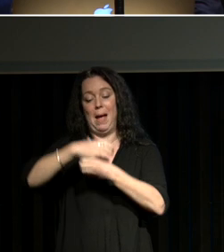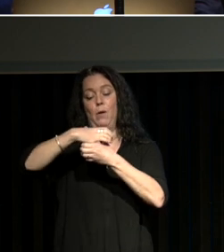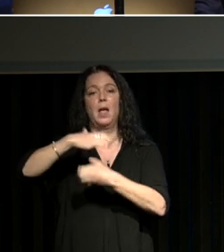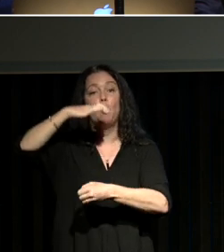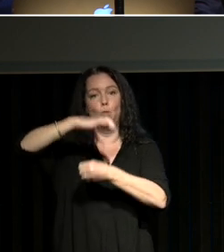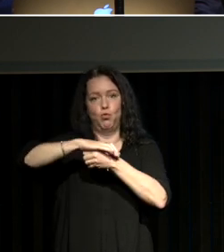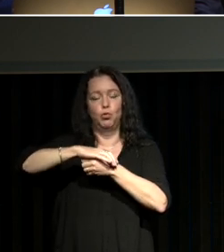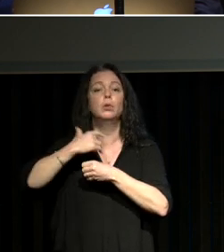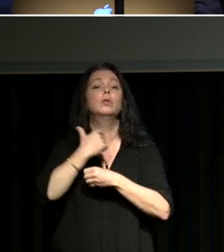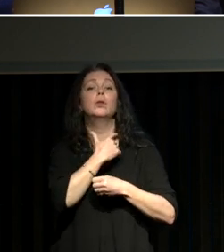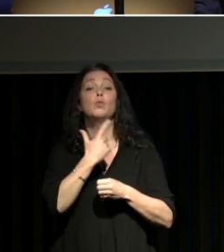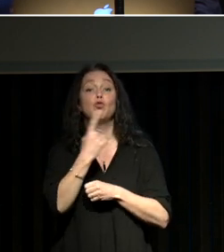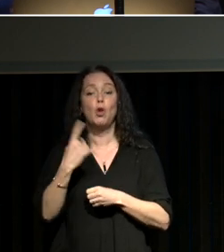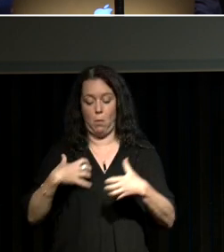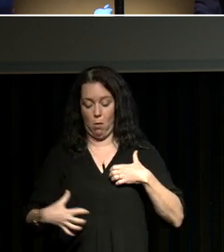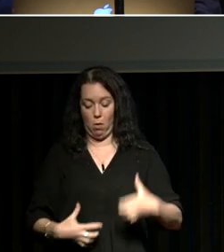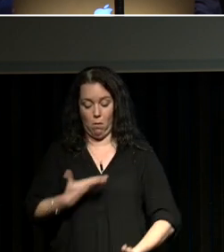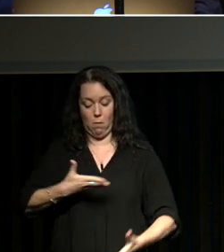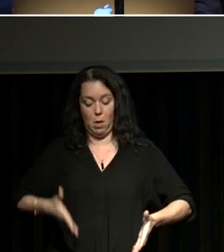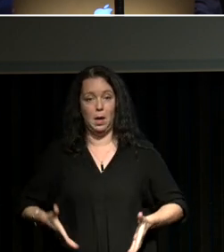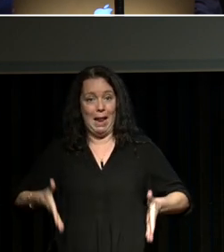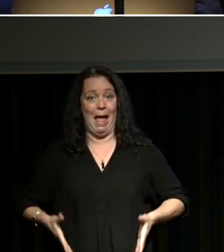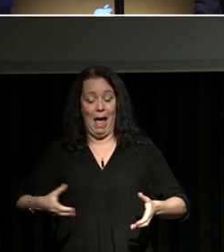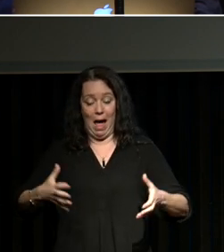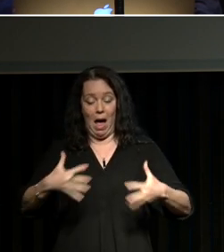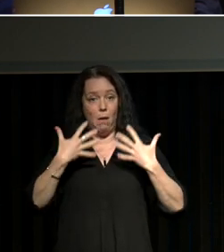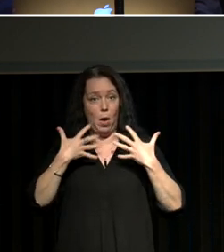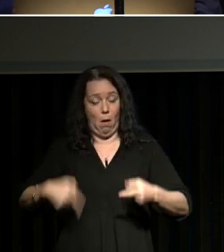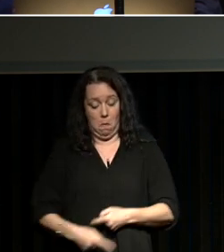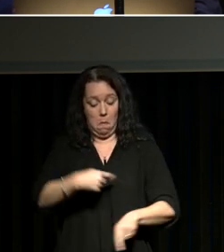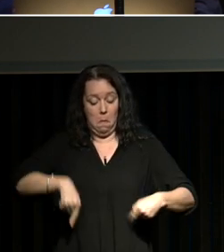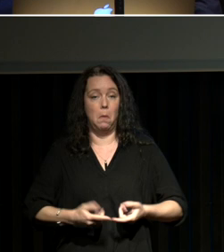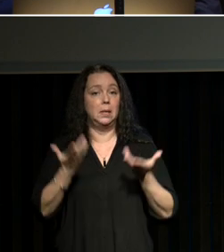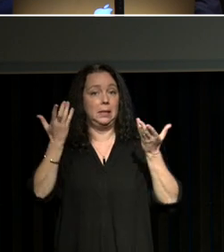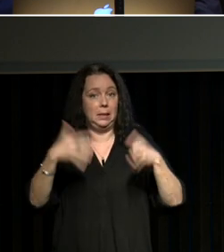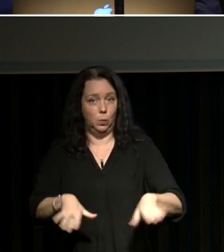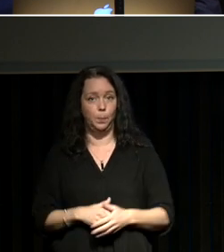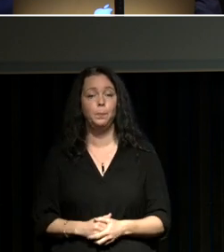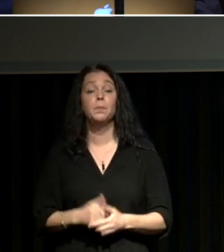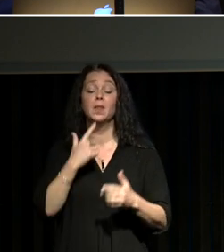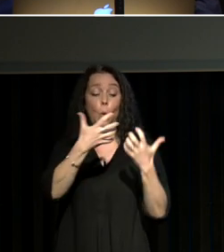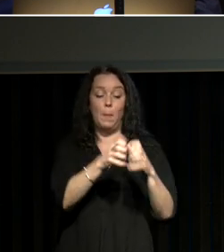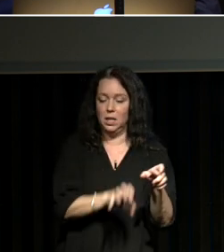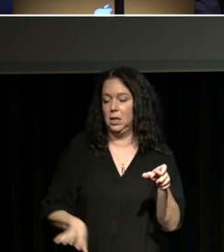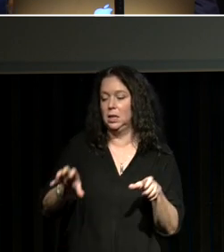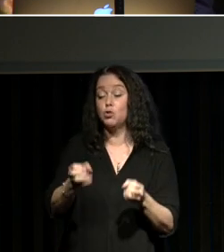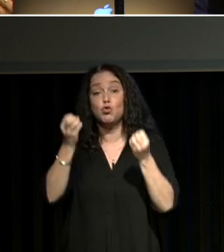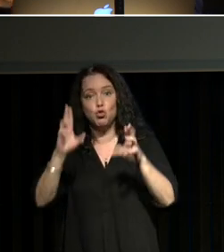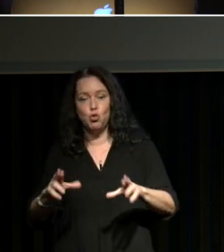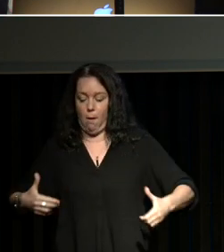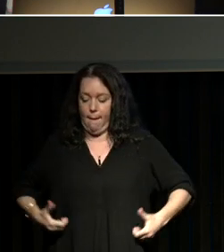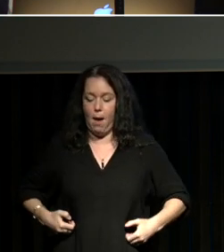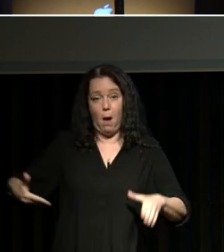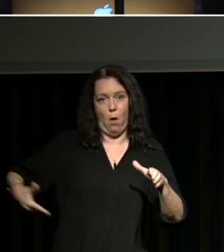permettre uniquement d'oxygéner les organes abdominaux. Et en mettant en place cette machine, ça garantit que le foie et les reins vont